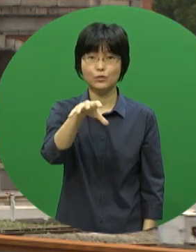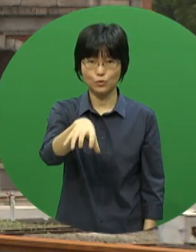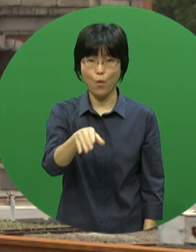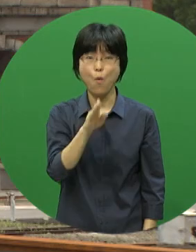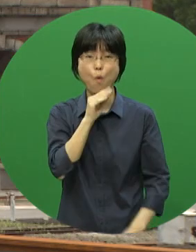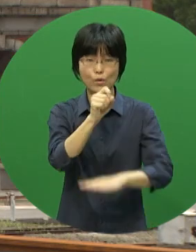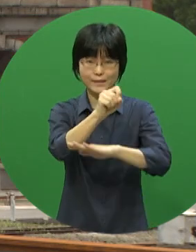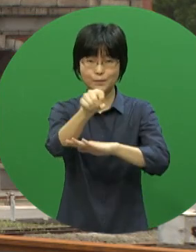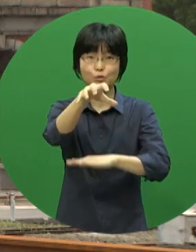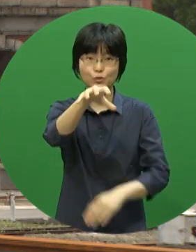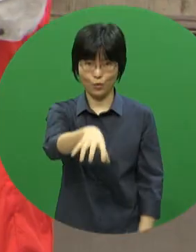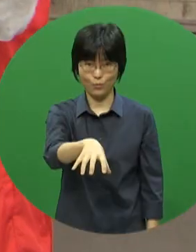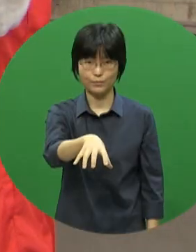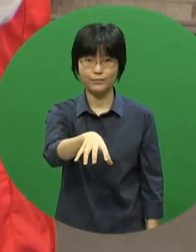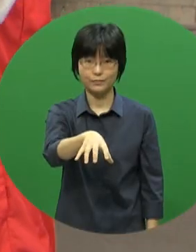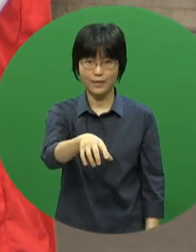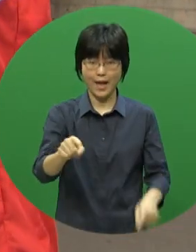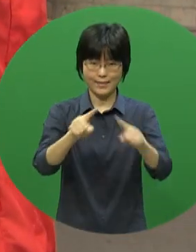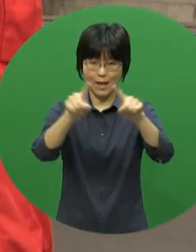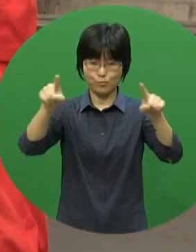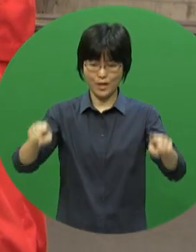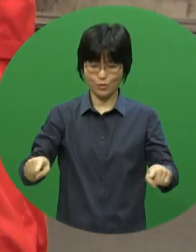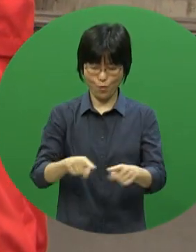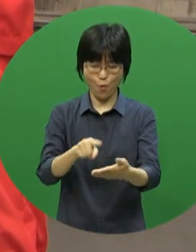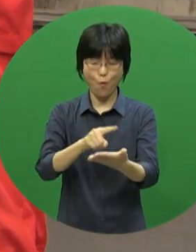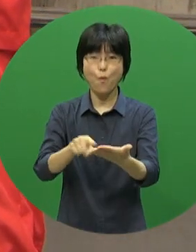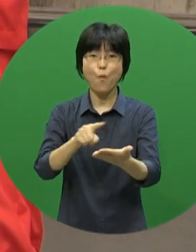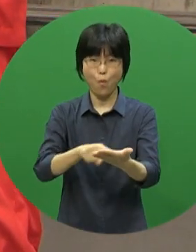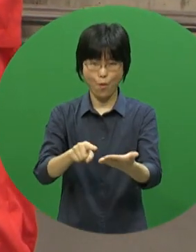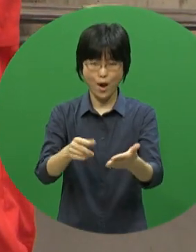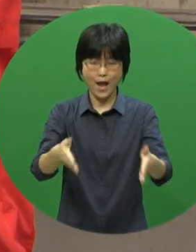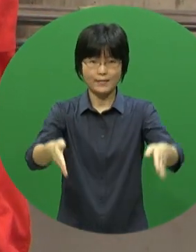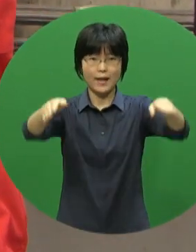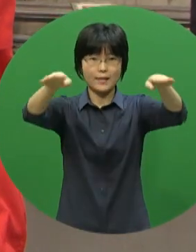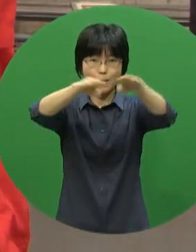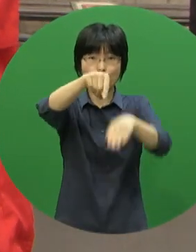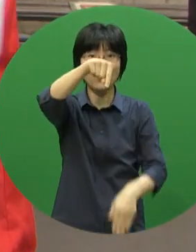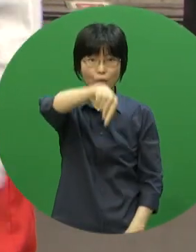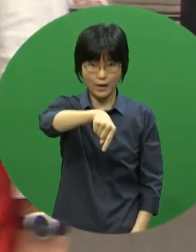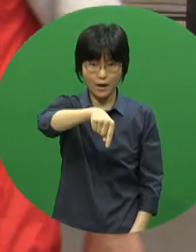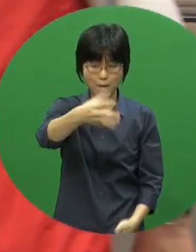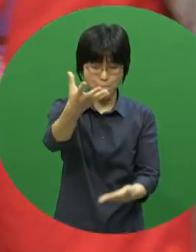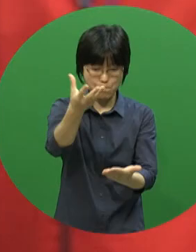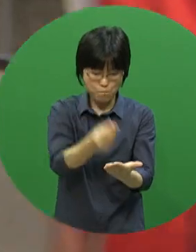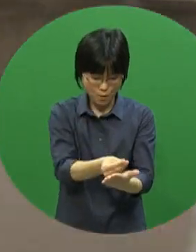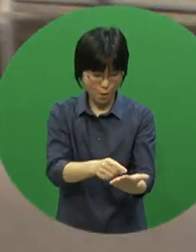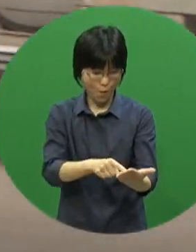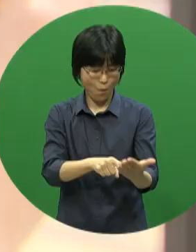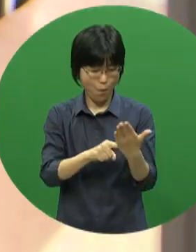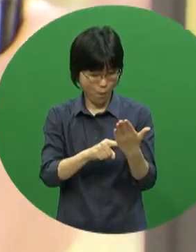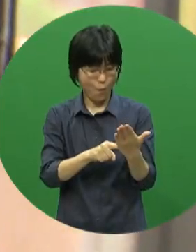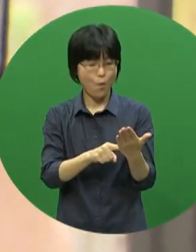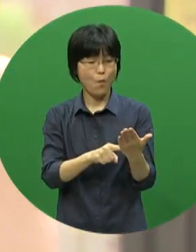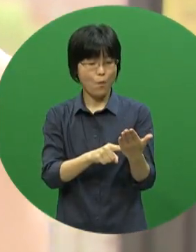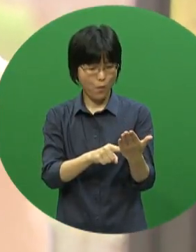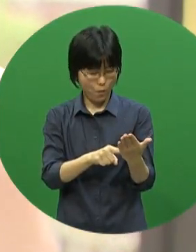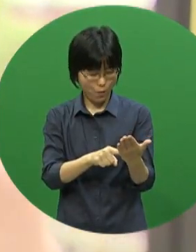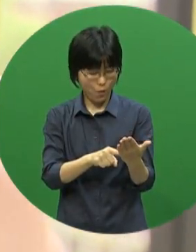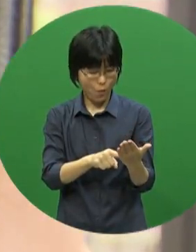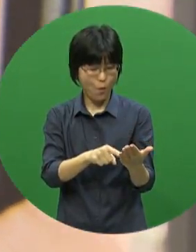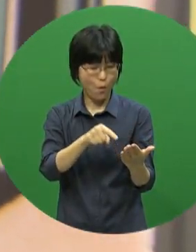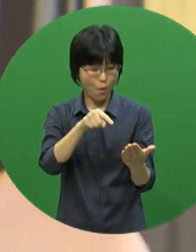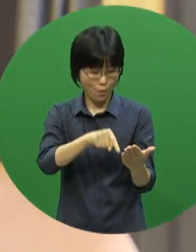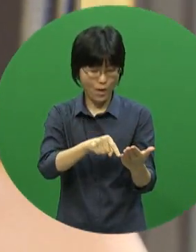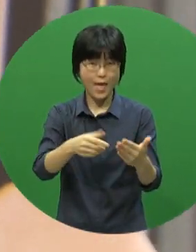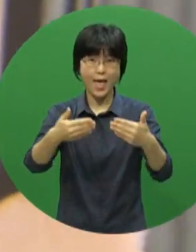。タブレットでですね、内部が見えますんで、 はい、 本事務所の中を見てください。 これが中なんですか。 はい、 はー、